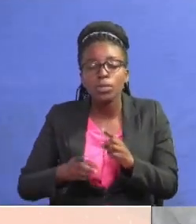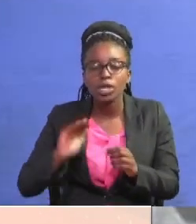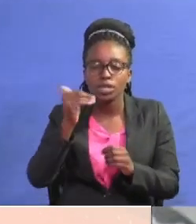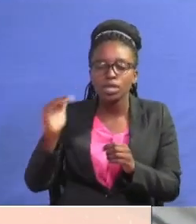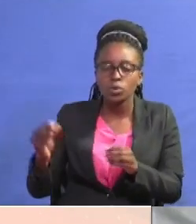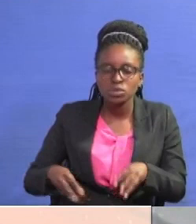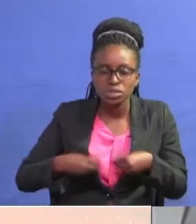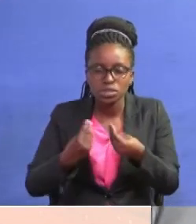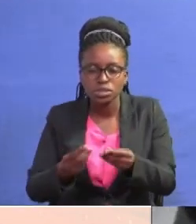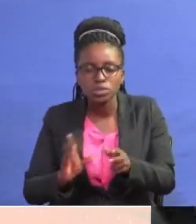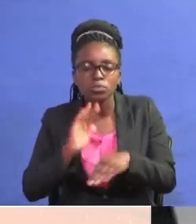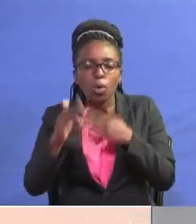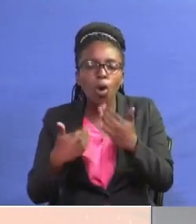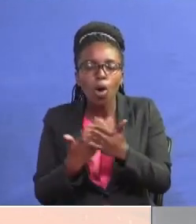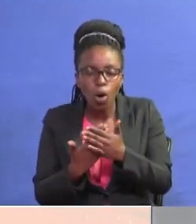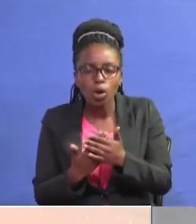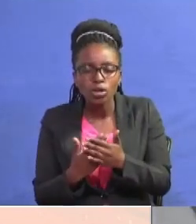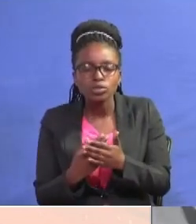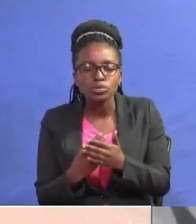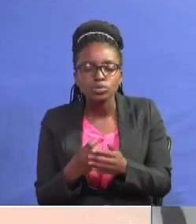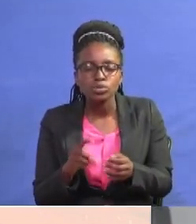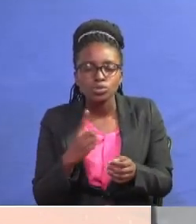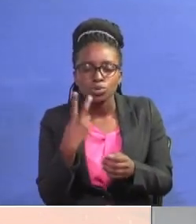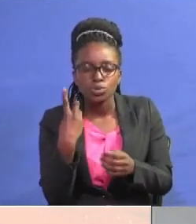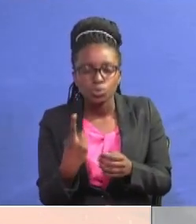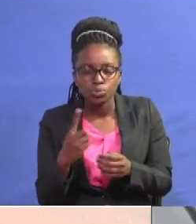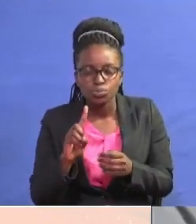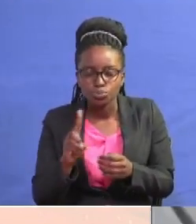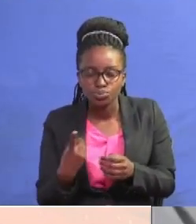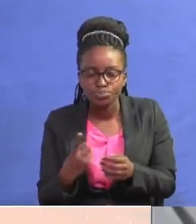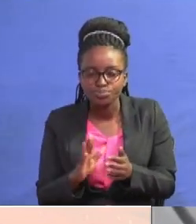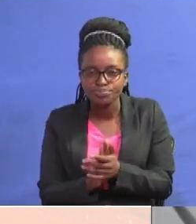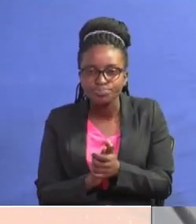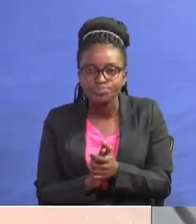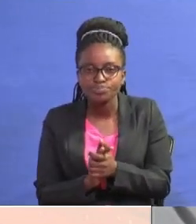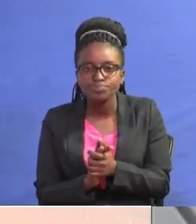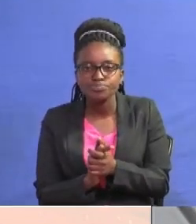21,597 katika kambi 11 mjini humo. Salma Swala, Runinga ya KU.